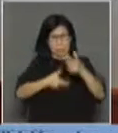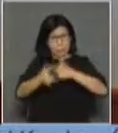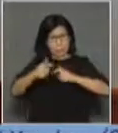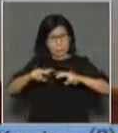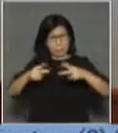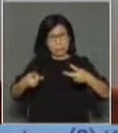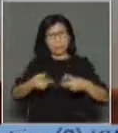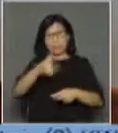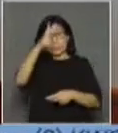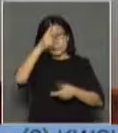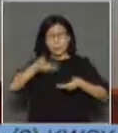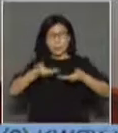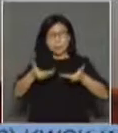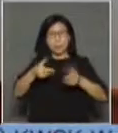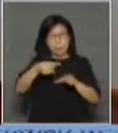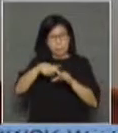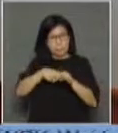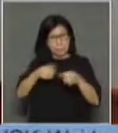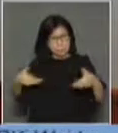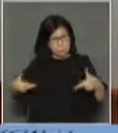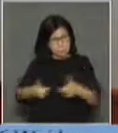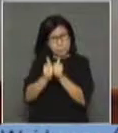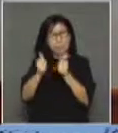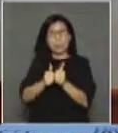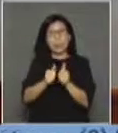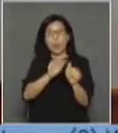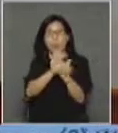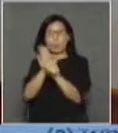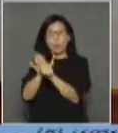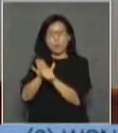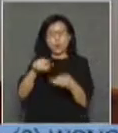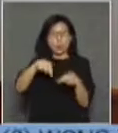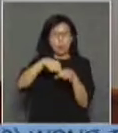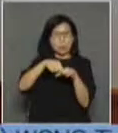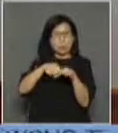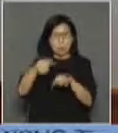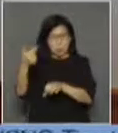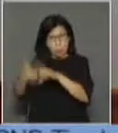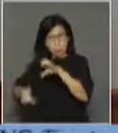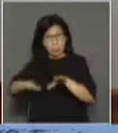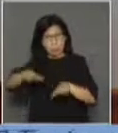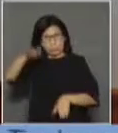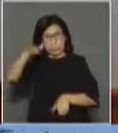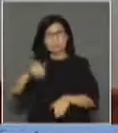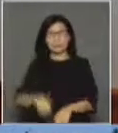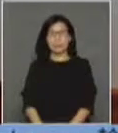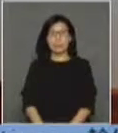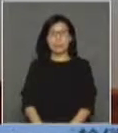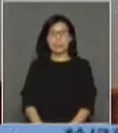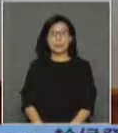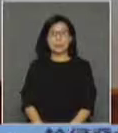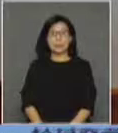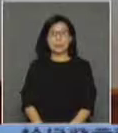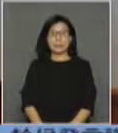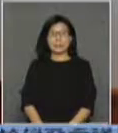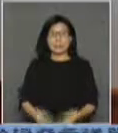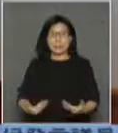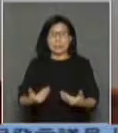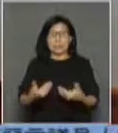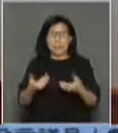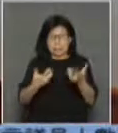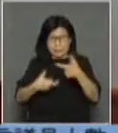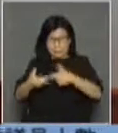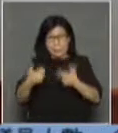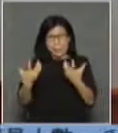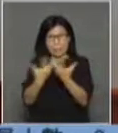府提供穩定的收入，舒緩貧富懸殊。在預算案的第